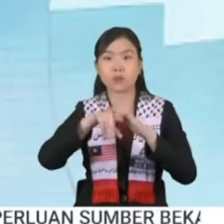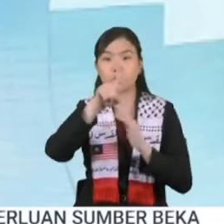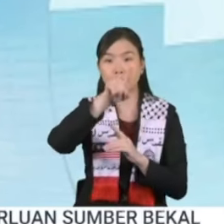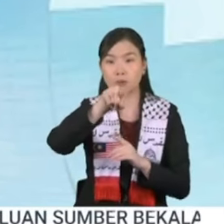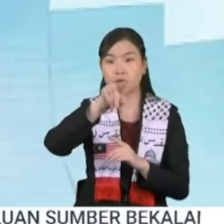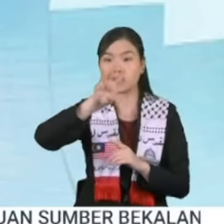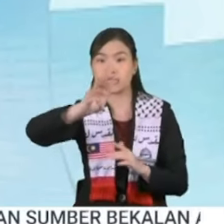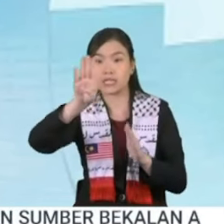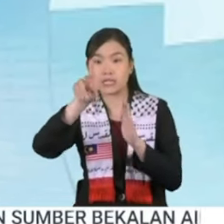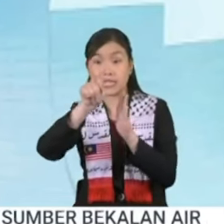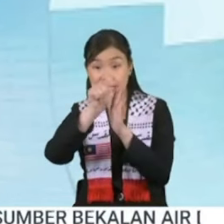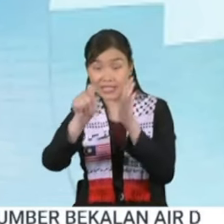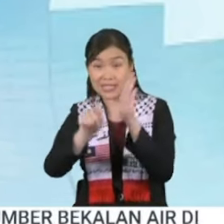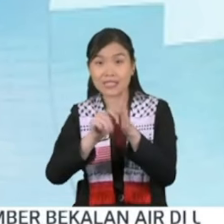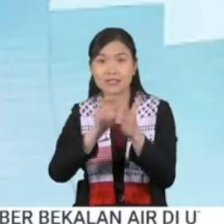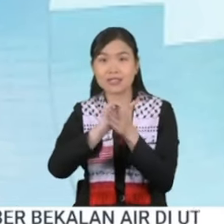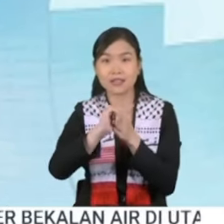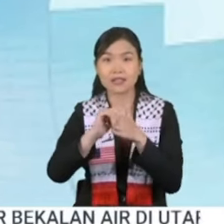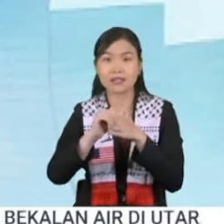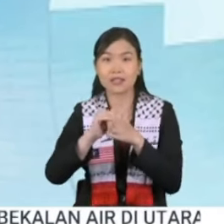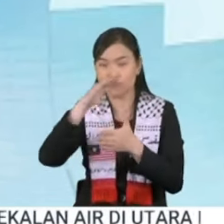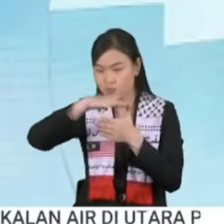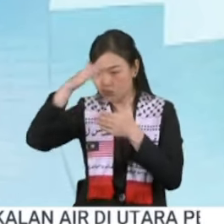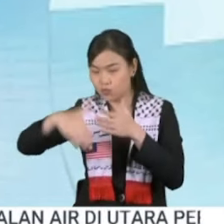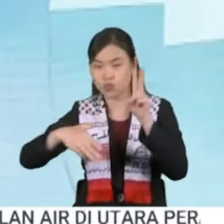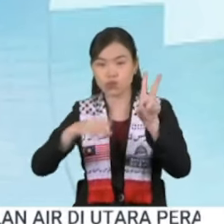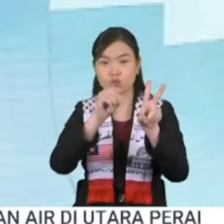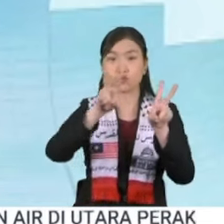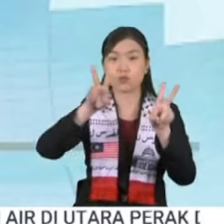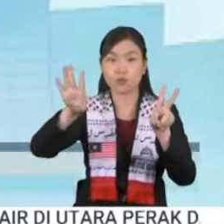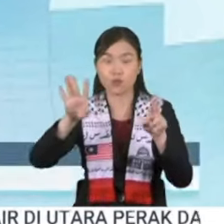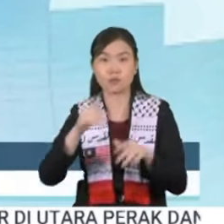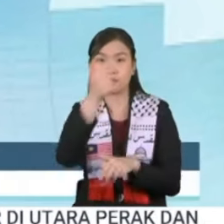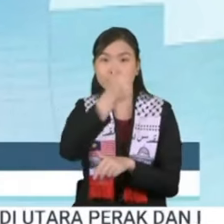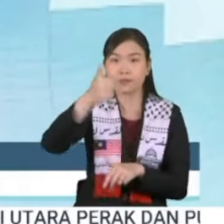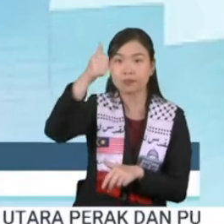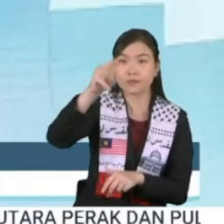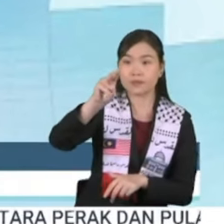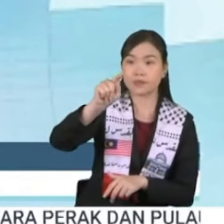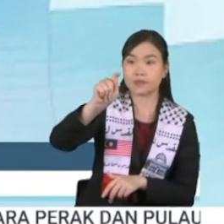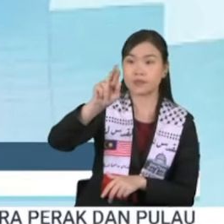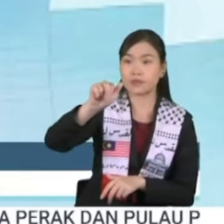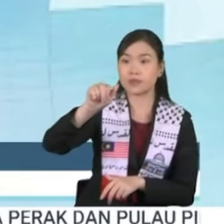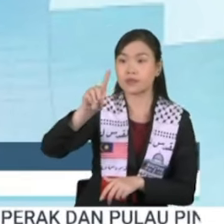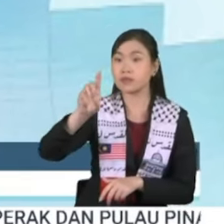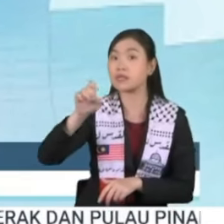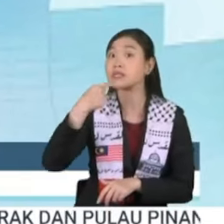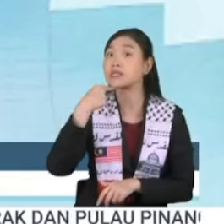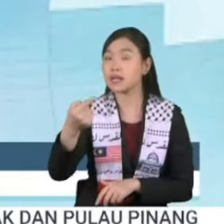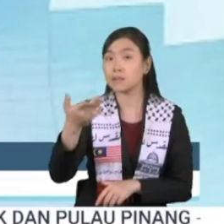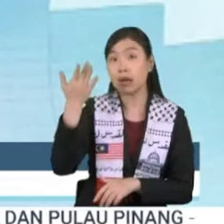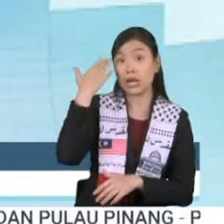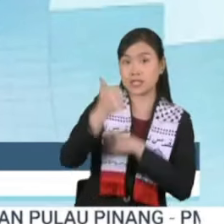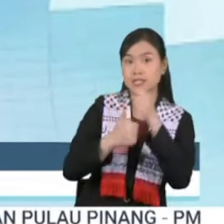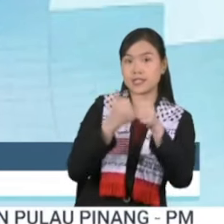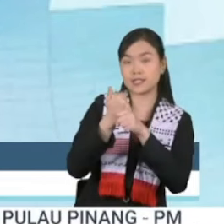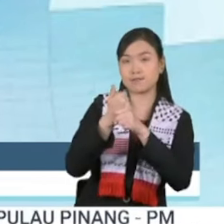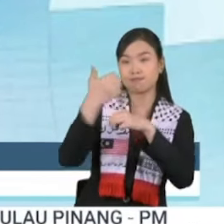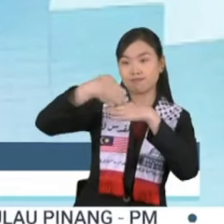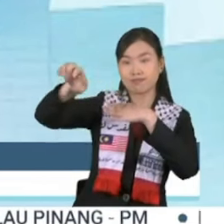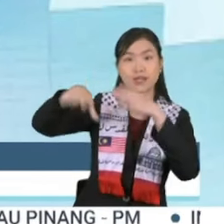ringgit menjelang akhir tahun 2024. Pengerusi MATRADE, Datuk Sri Rizal American and American berkata, tahun lalu ekspor